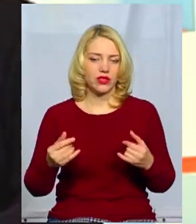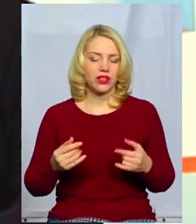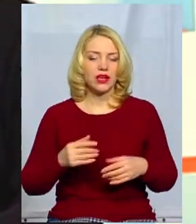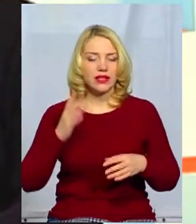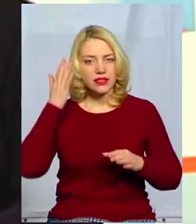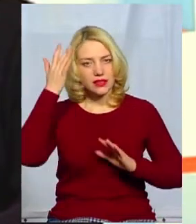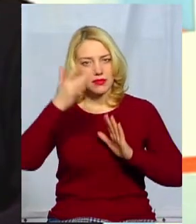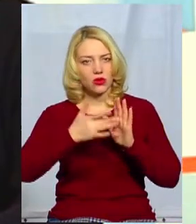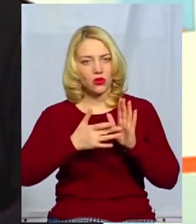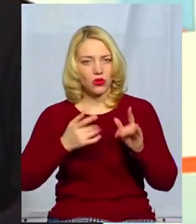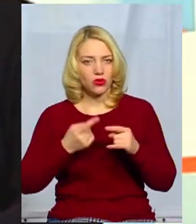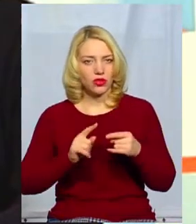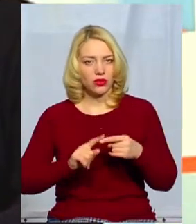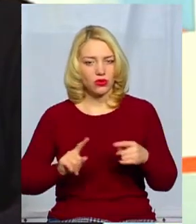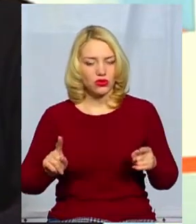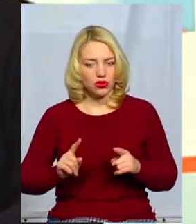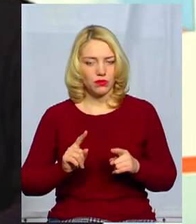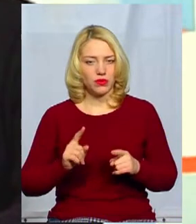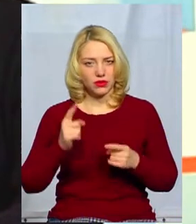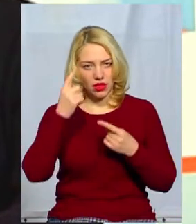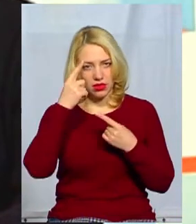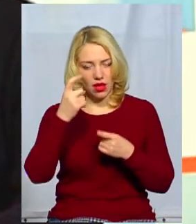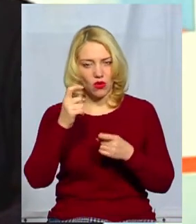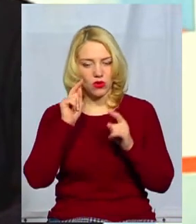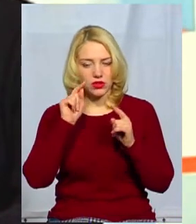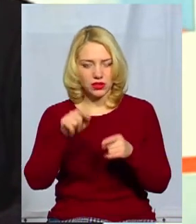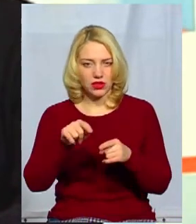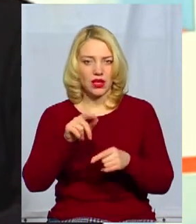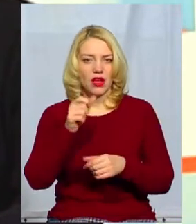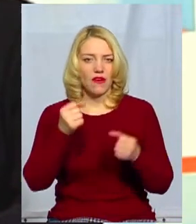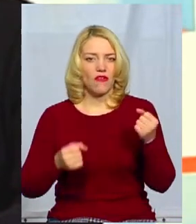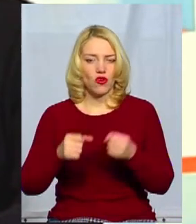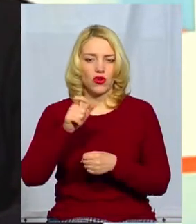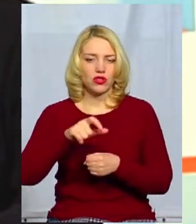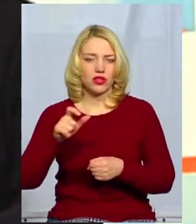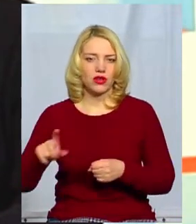метою того, щоб наголосити водіям про те, щоб вони